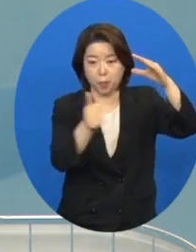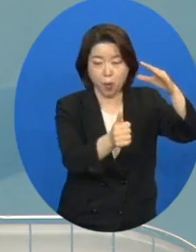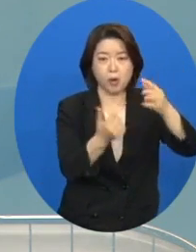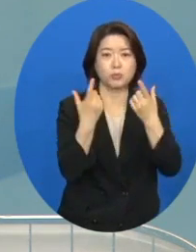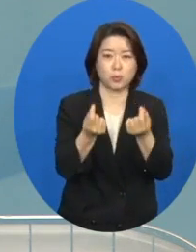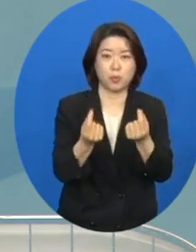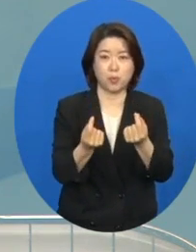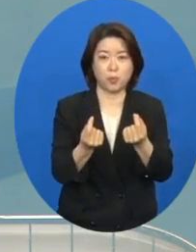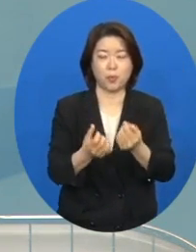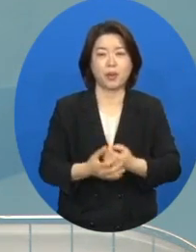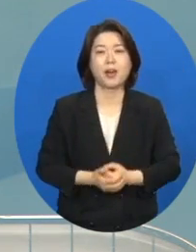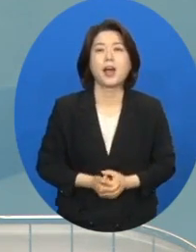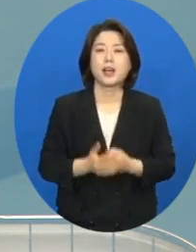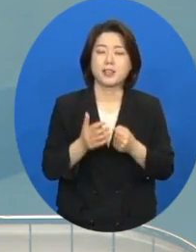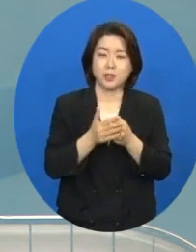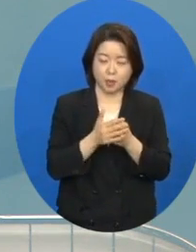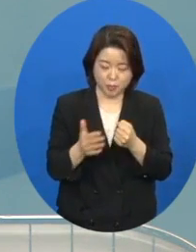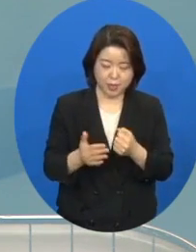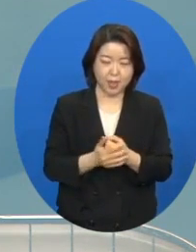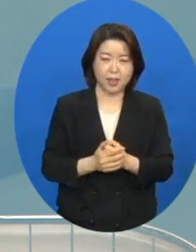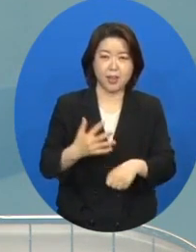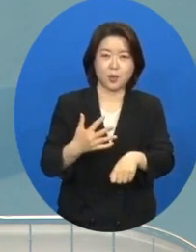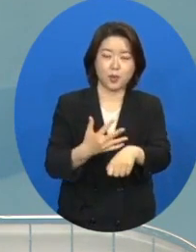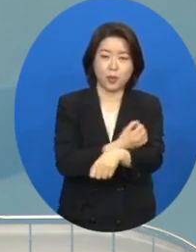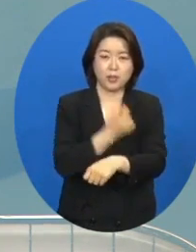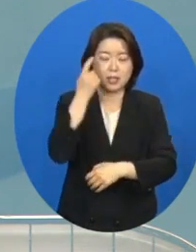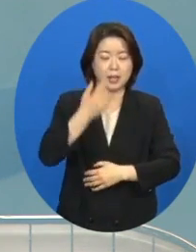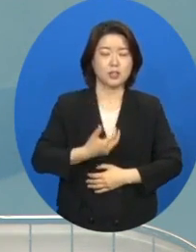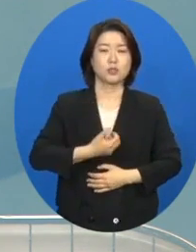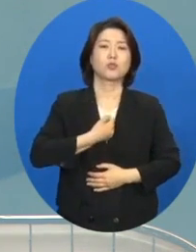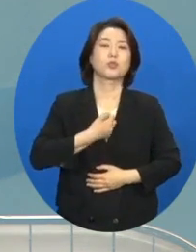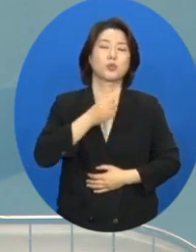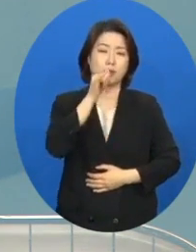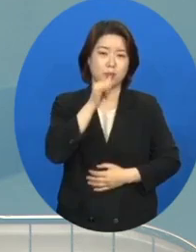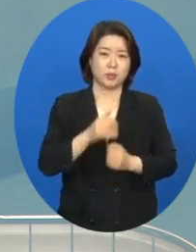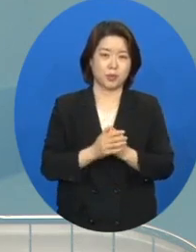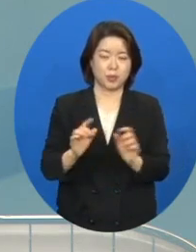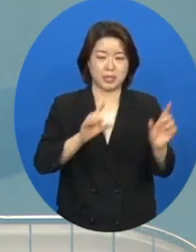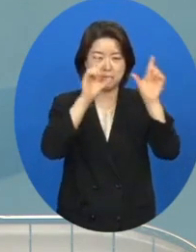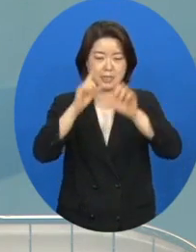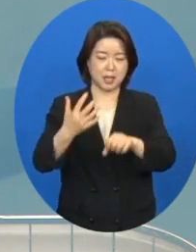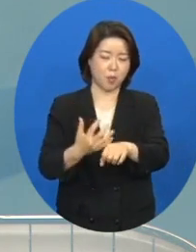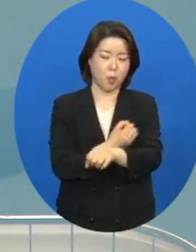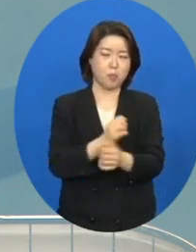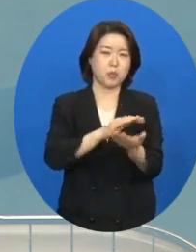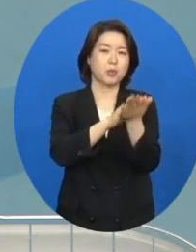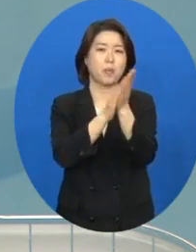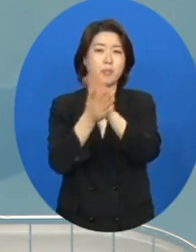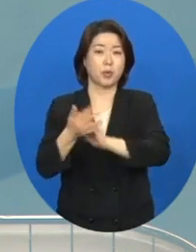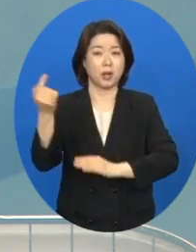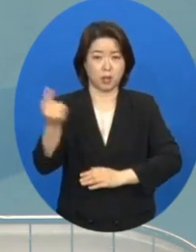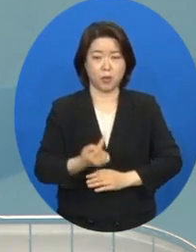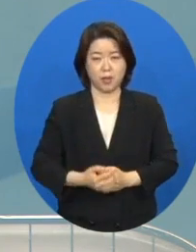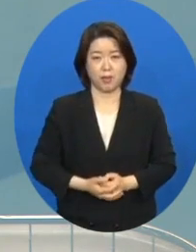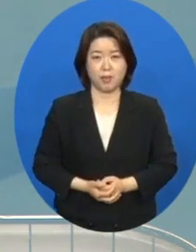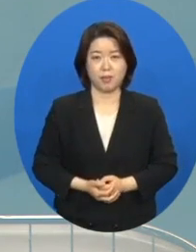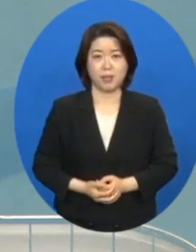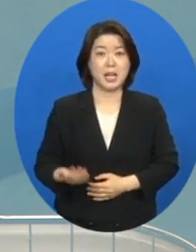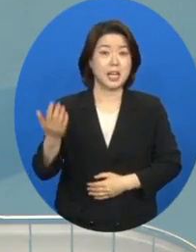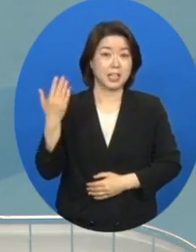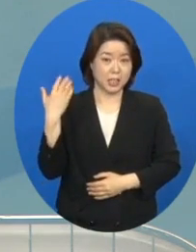같습니다. 그래서 굉장한 충격이고요. 삶의 엄청난 변화입니다.